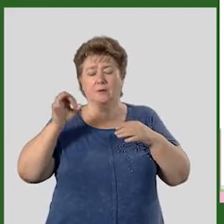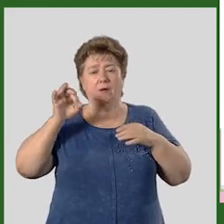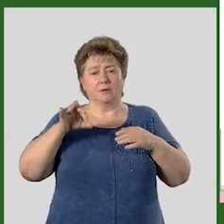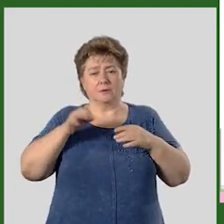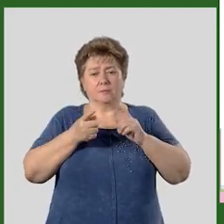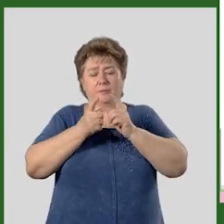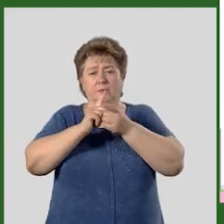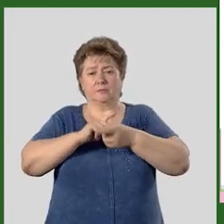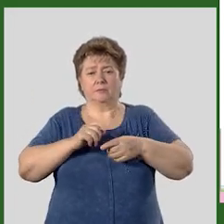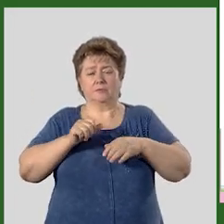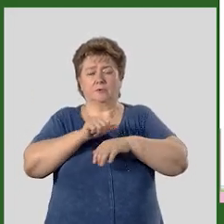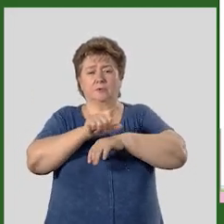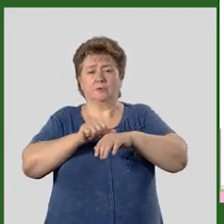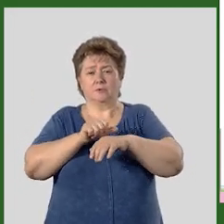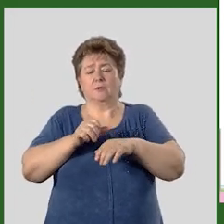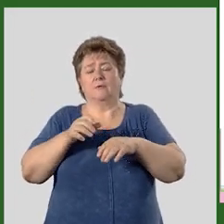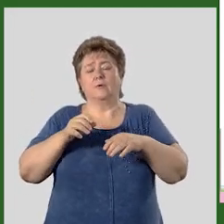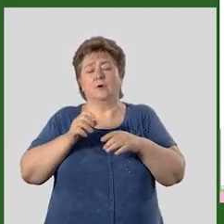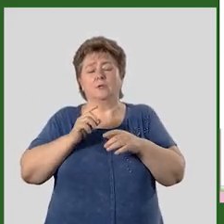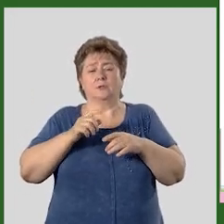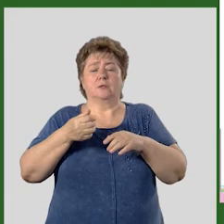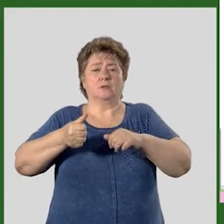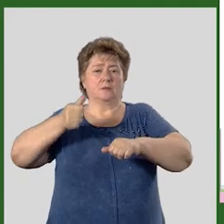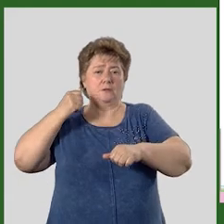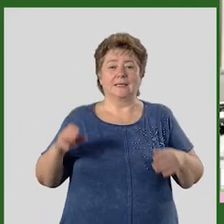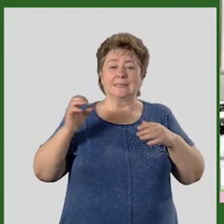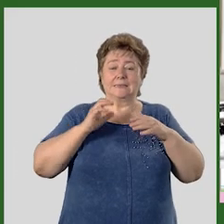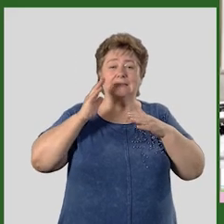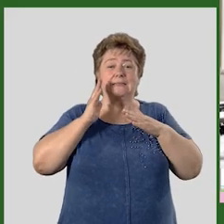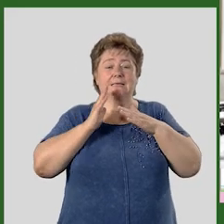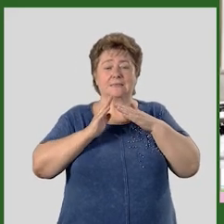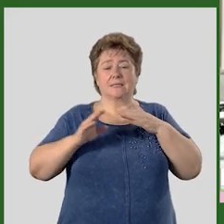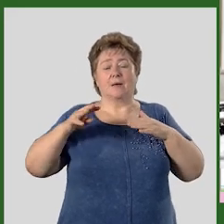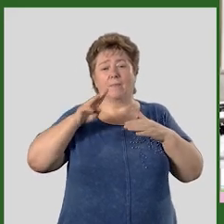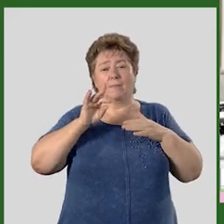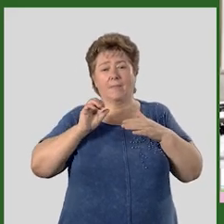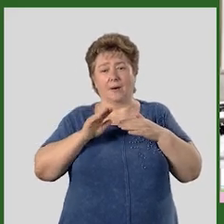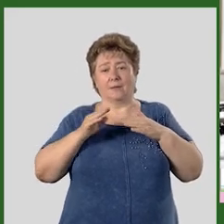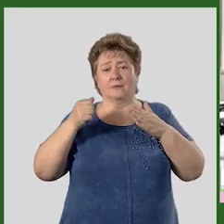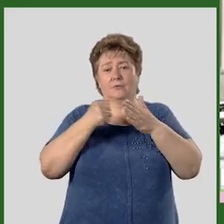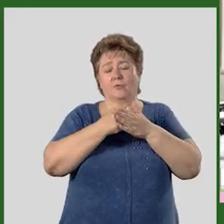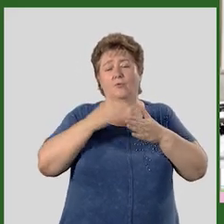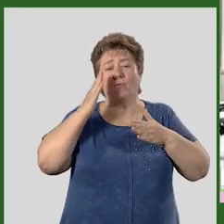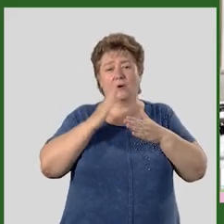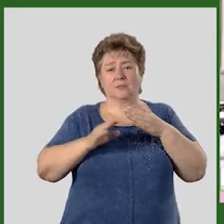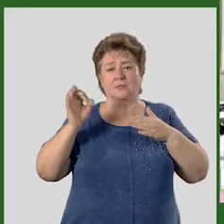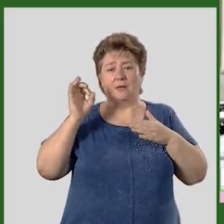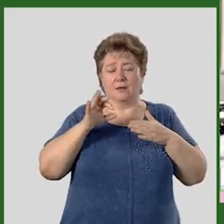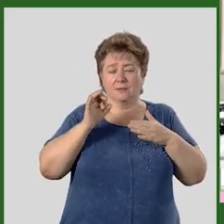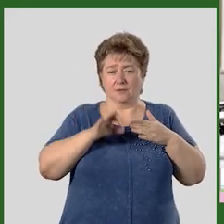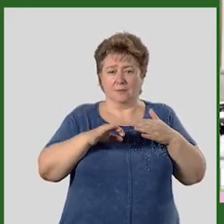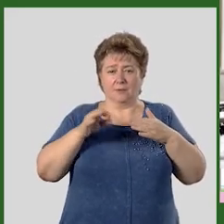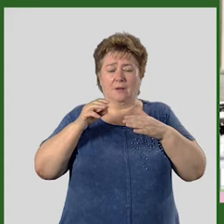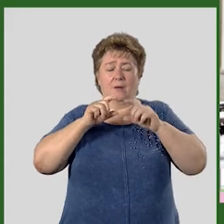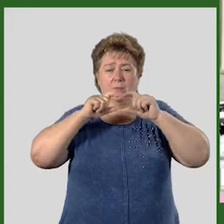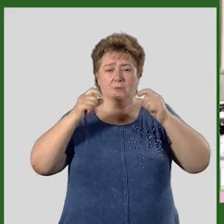октября переводом часовой стрелки на час назад. Таким образом, с конца марта до конца октября